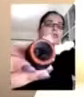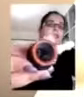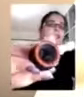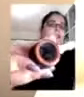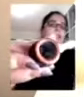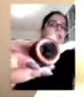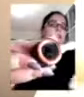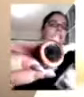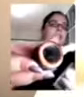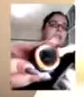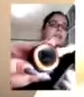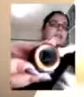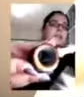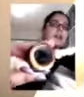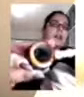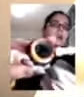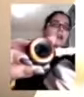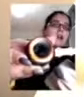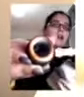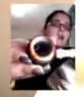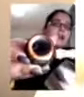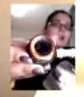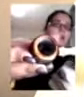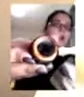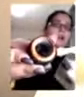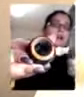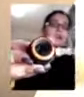Görülebiliyor mu Hüseyin?